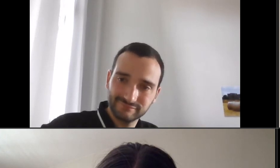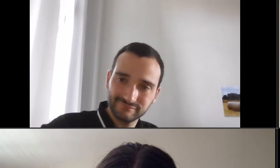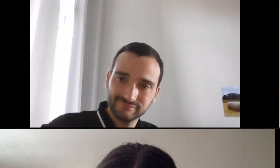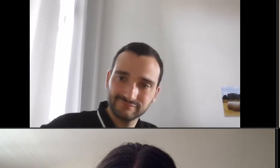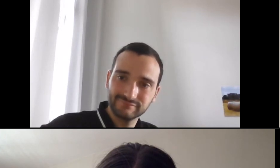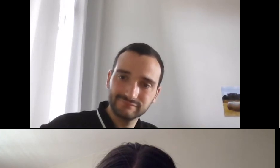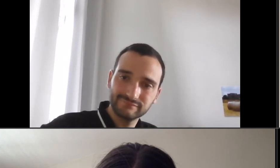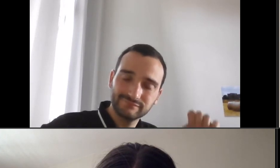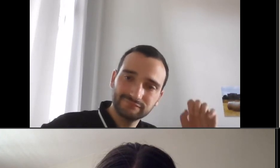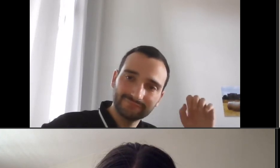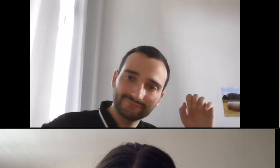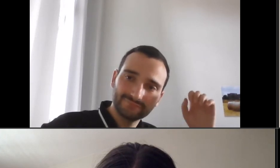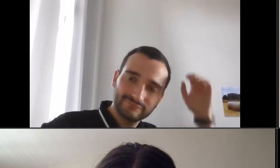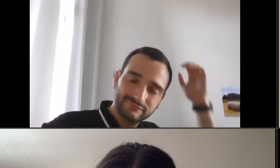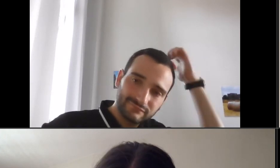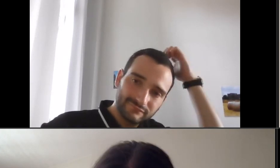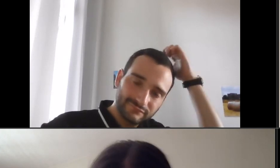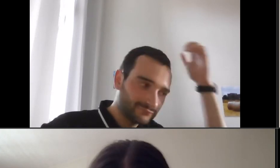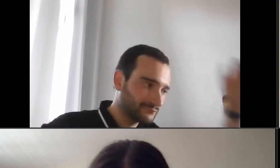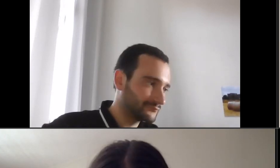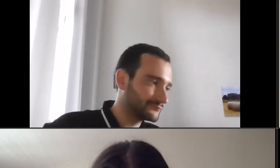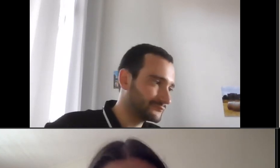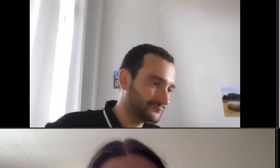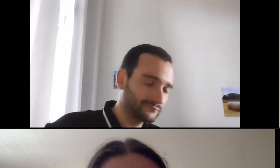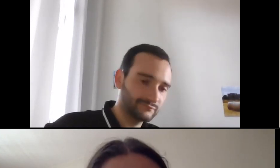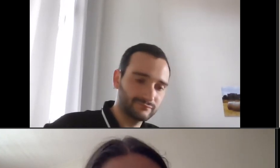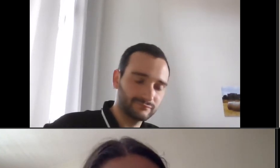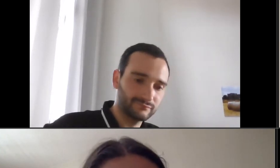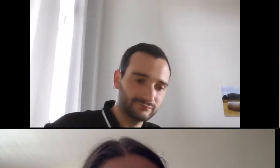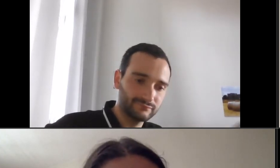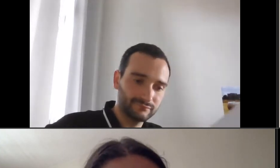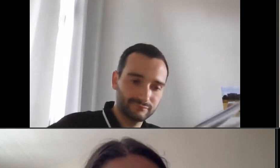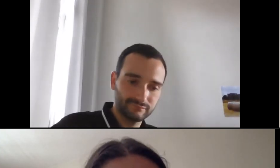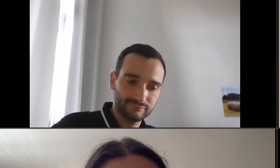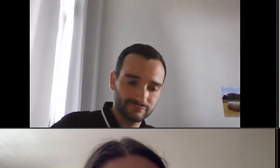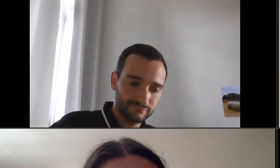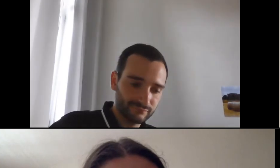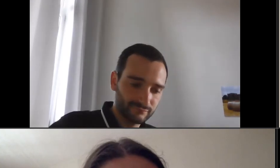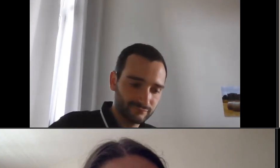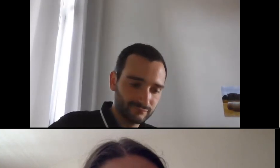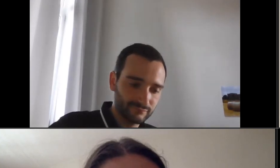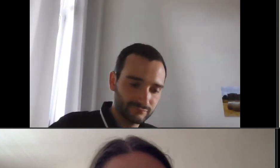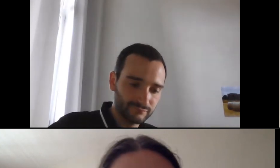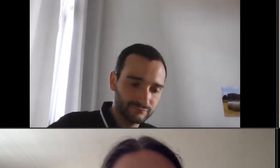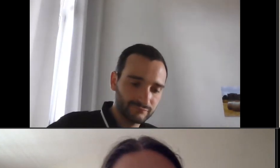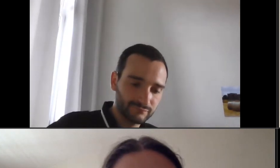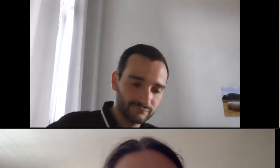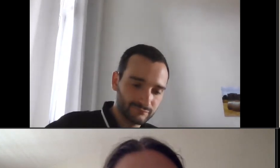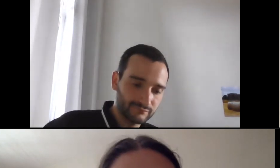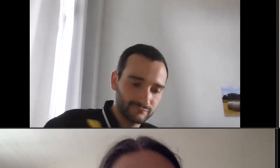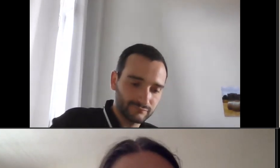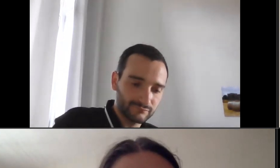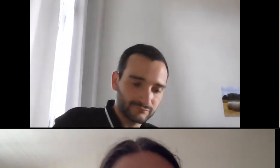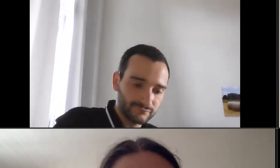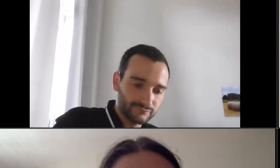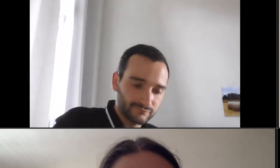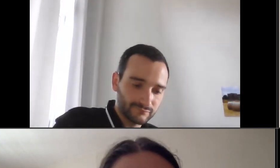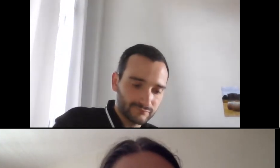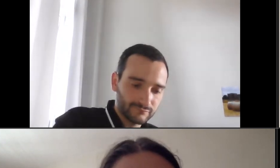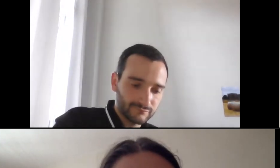con noi stamattina per seguire comunque tutti i webinar di questa campagna vi manderemo tutti gli atti a